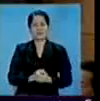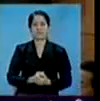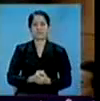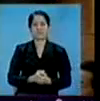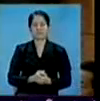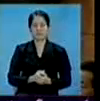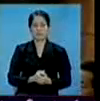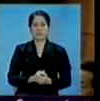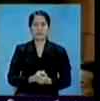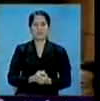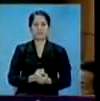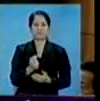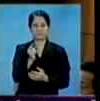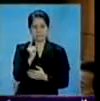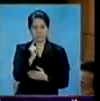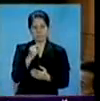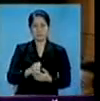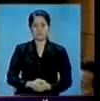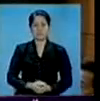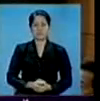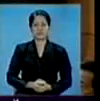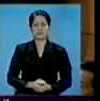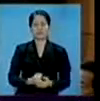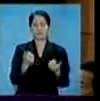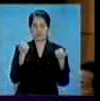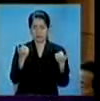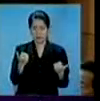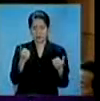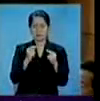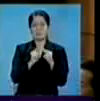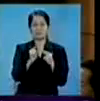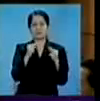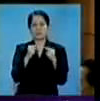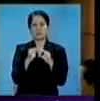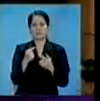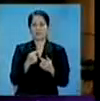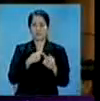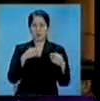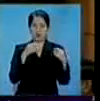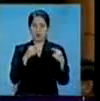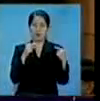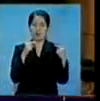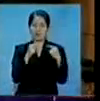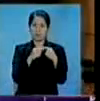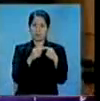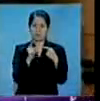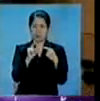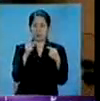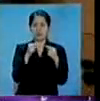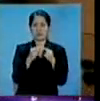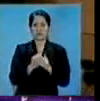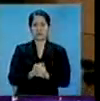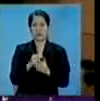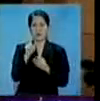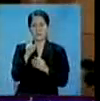ารพความจริงวันนี้ท่านมีคิวกับผมเรื่องการขอพื้นที่คืนที่เก